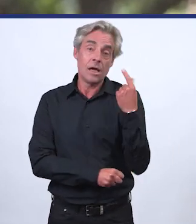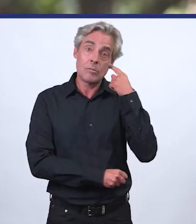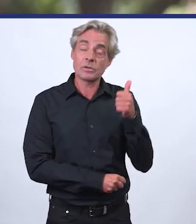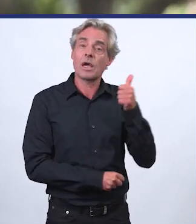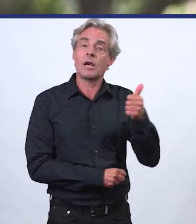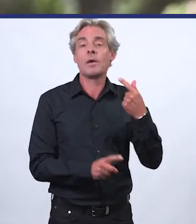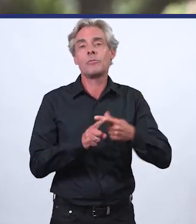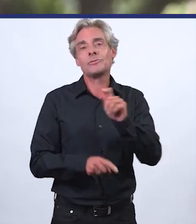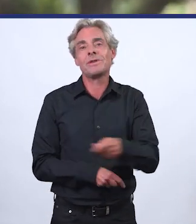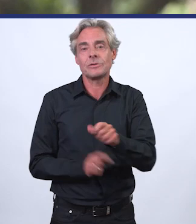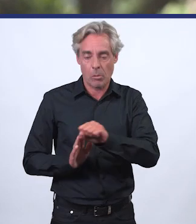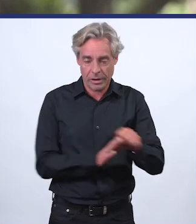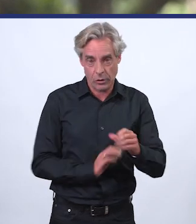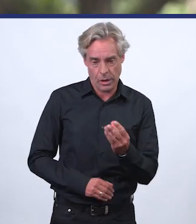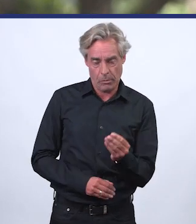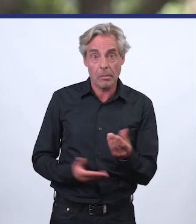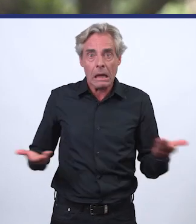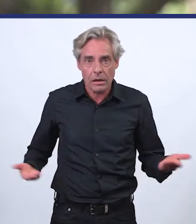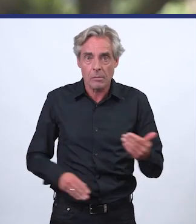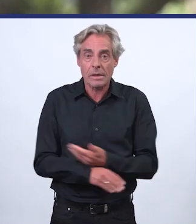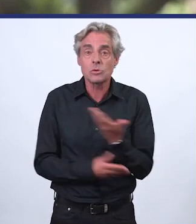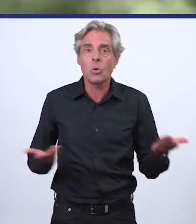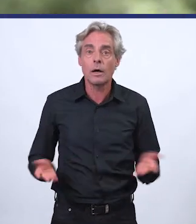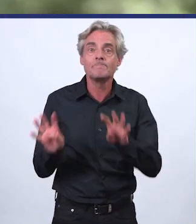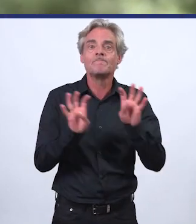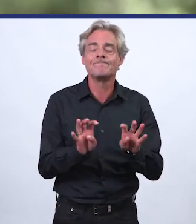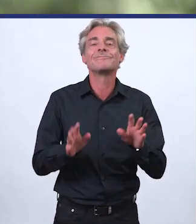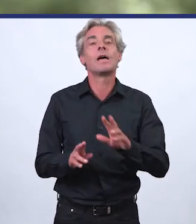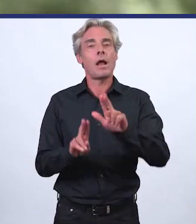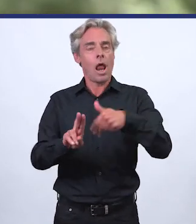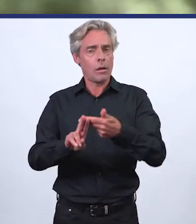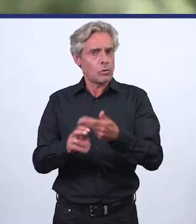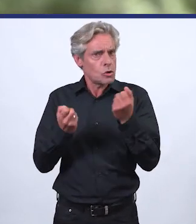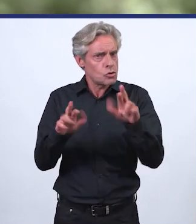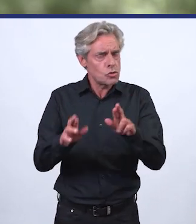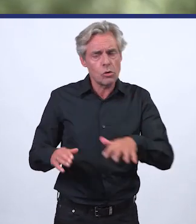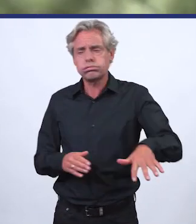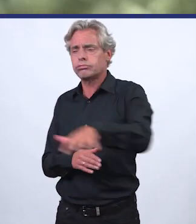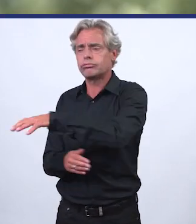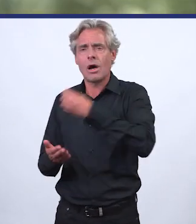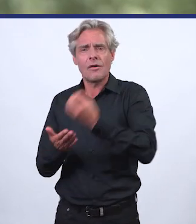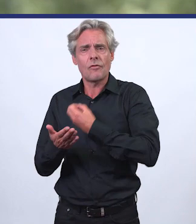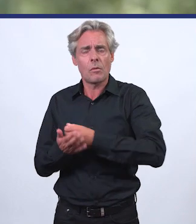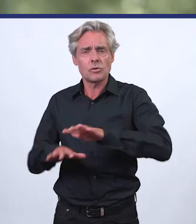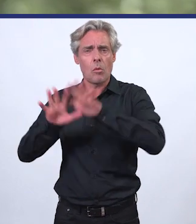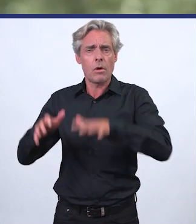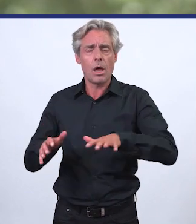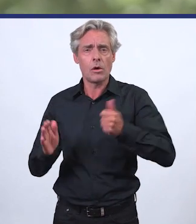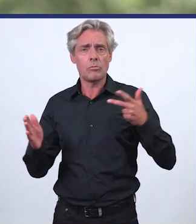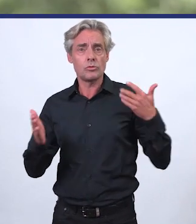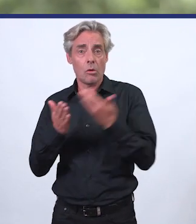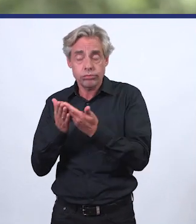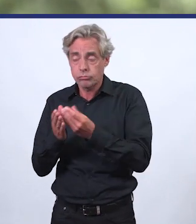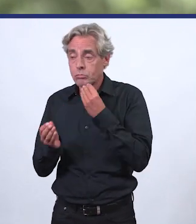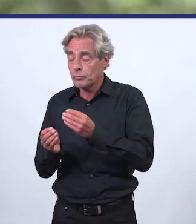pense à elle et puis bien sûr, elle pense en premier lieu à son futur bébé. Mais la réponse est, et maintenant beaucoup d'informations ont été recueillies